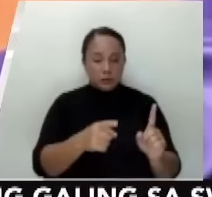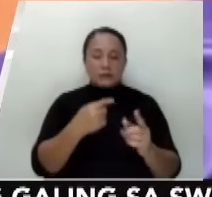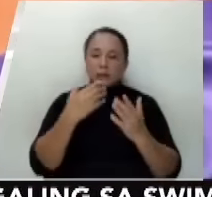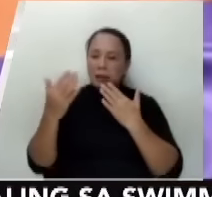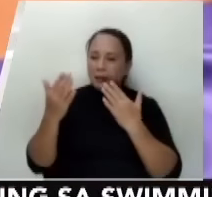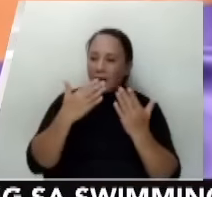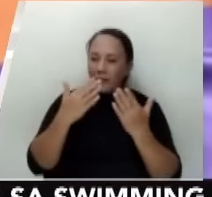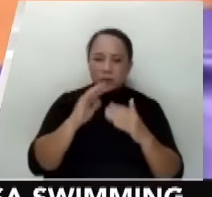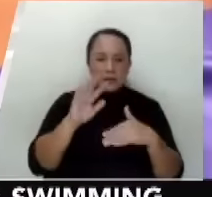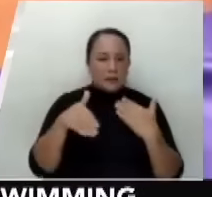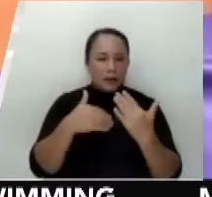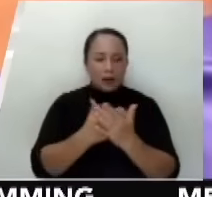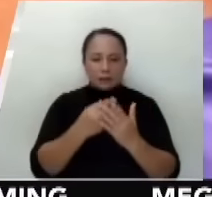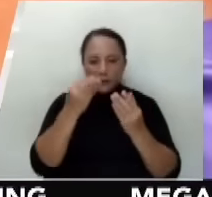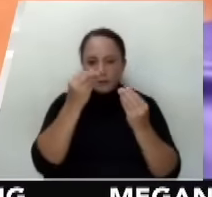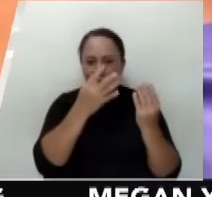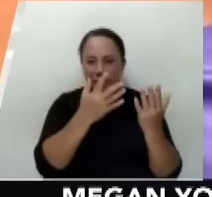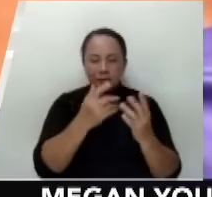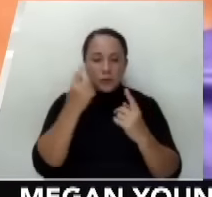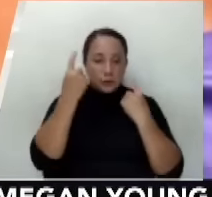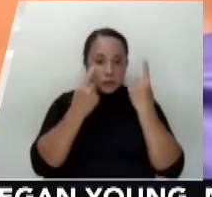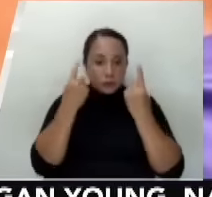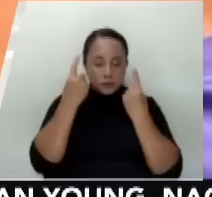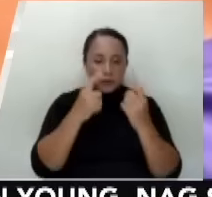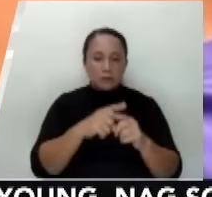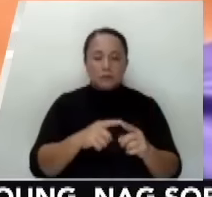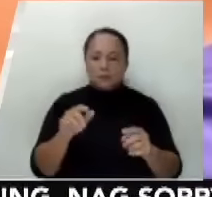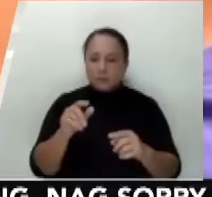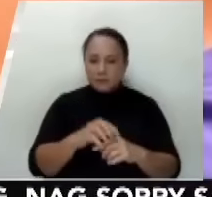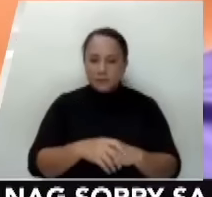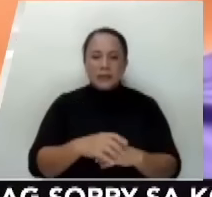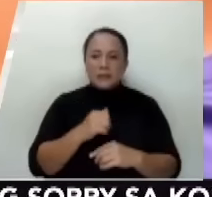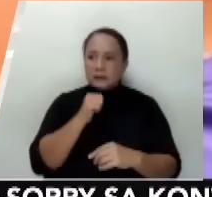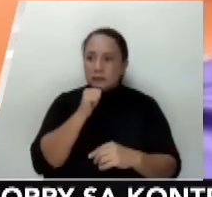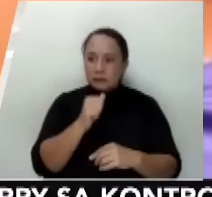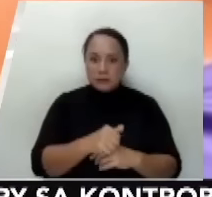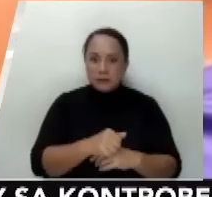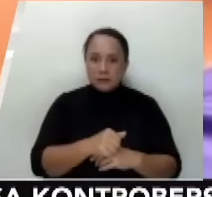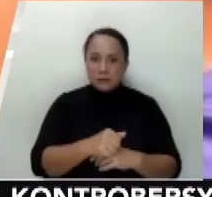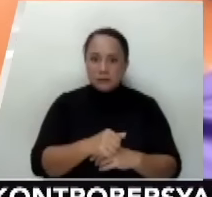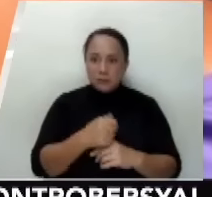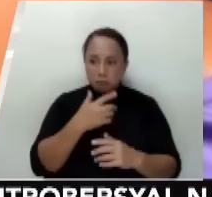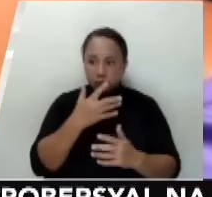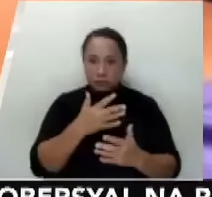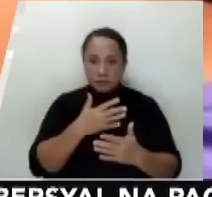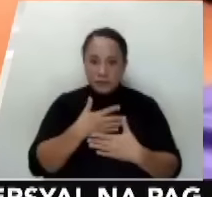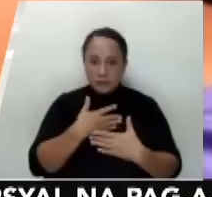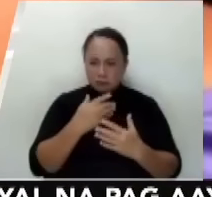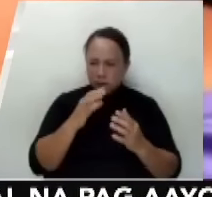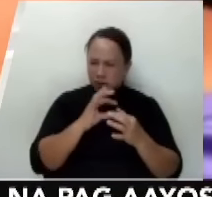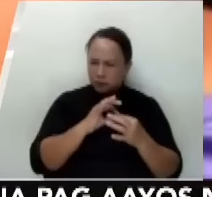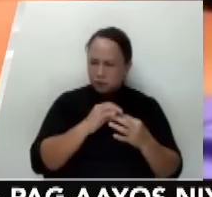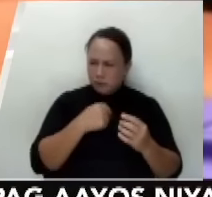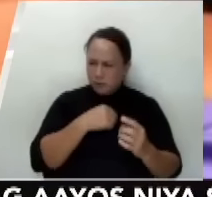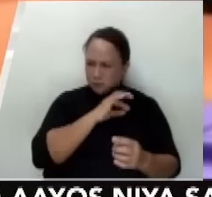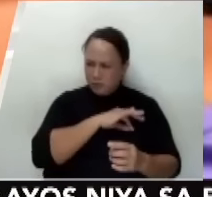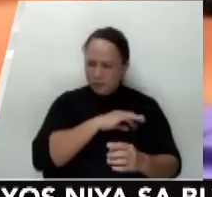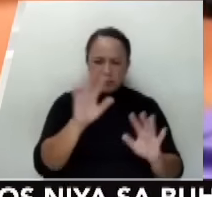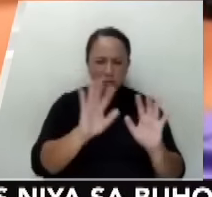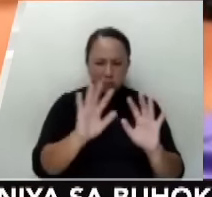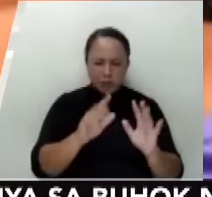ng nagpaabot ng concern sa kanya. Gayunman, hindi raw siya masaya na may binabatikos para sa kanyang kapakanan. Panawagan